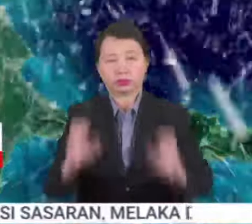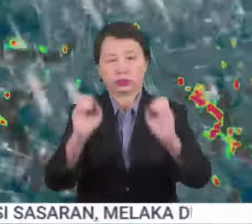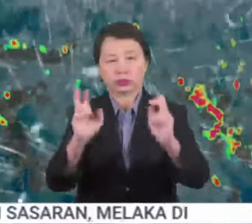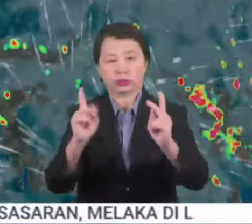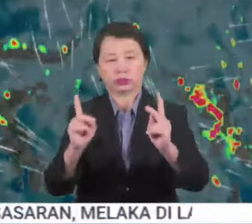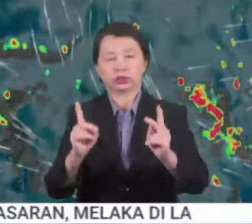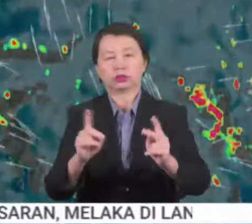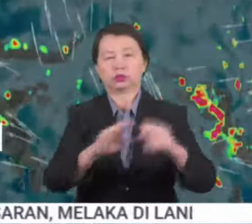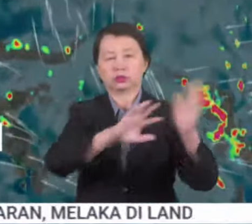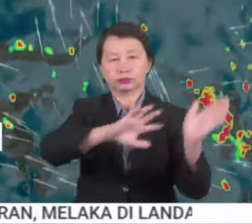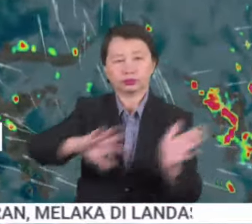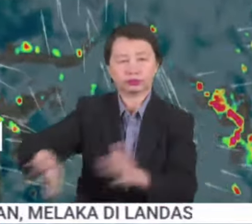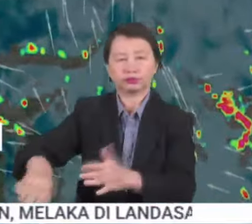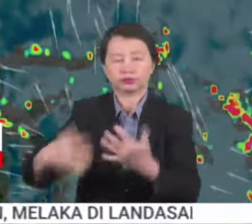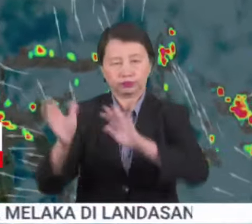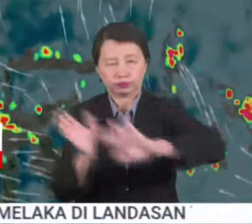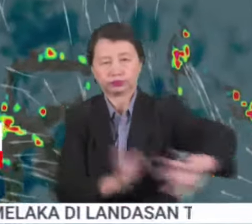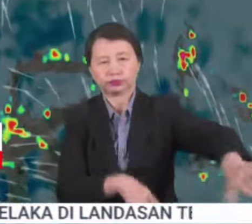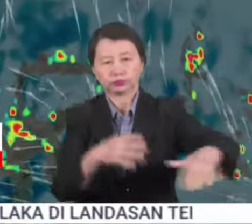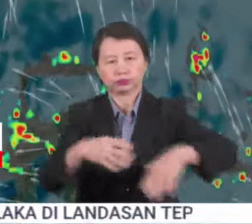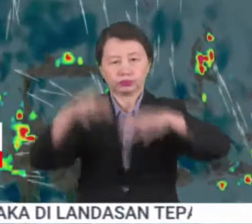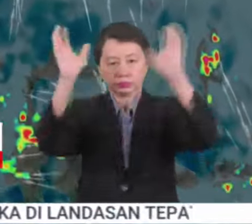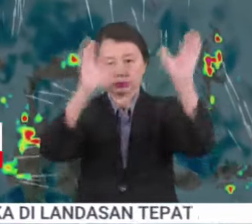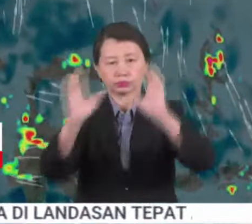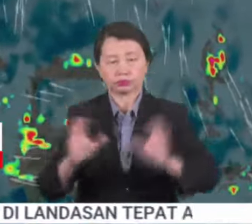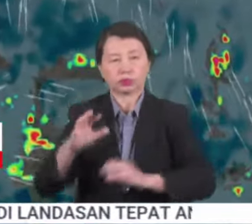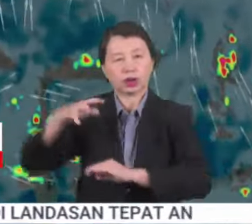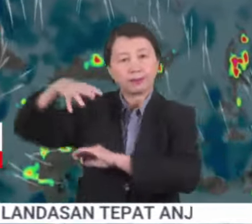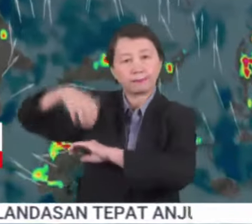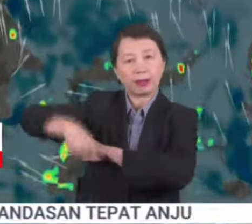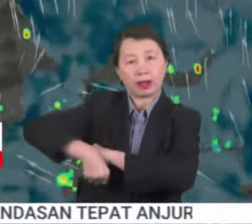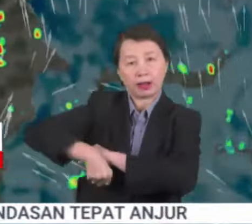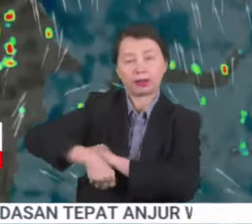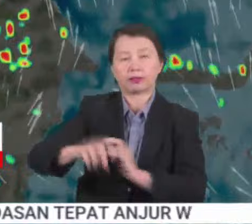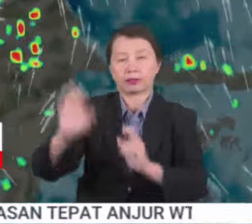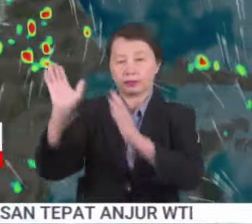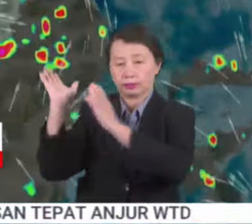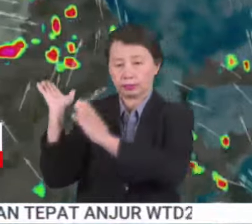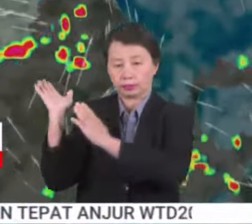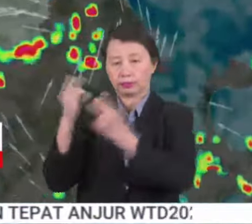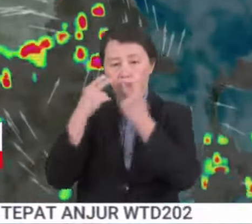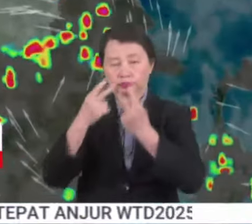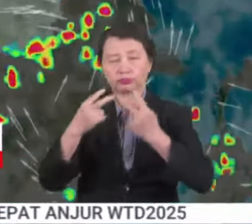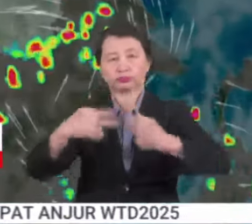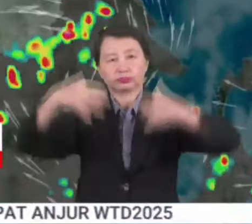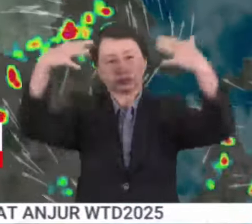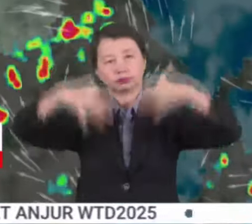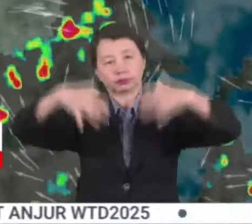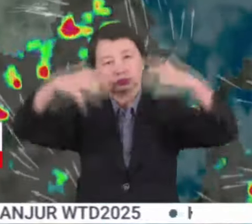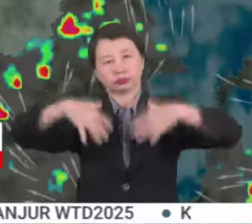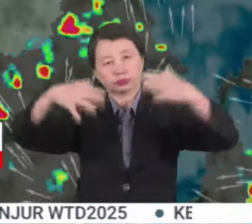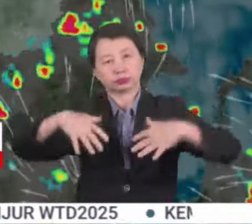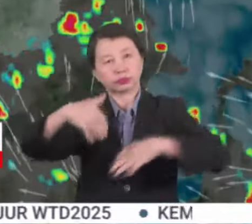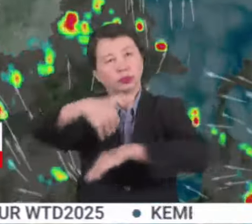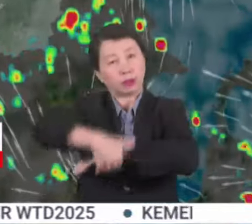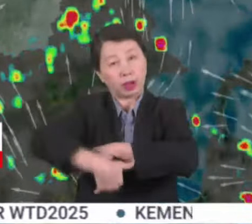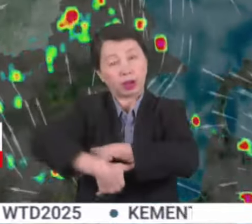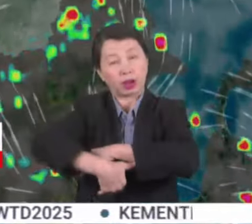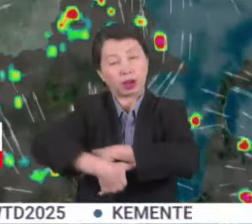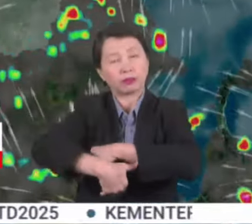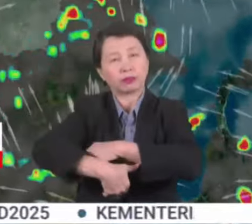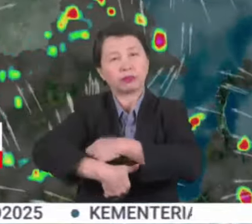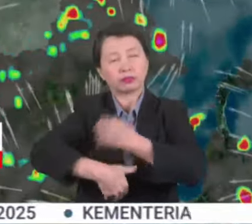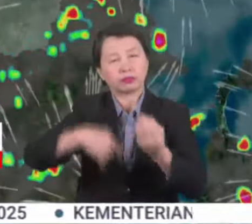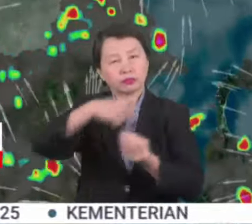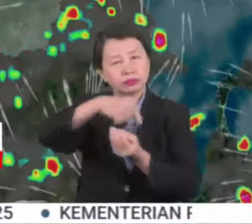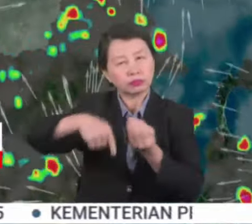Baiklah, seterusnya kita lihat kepada ramalan cuaca pada sebelah malam. Met Malaysia meramalkan keadaan hujan pada malam ini akan lebih tertumpu